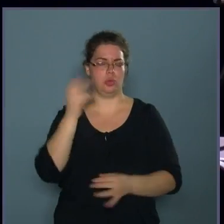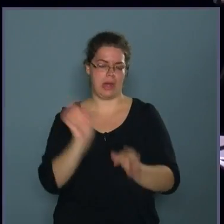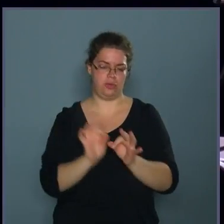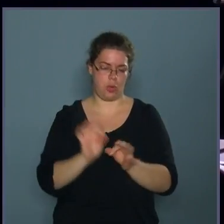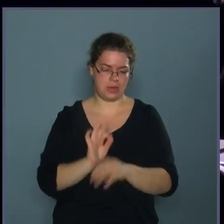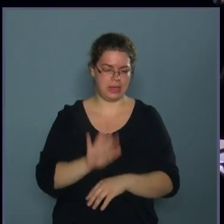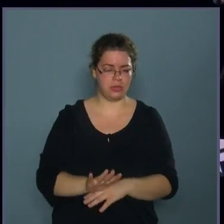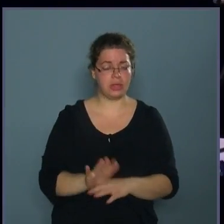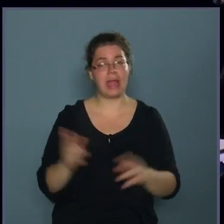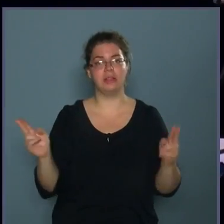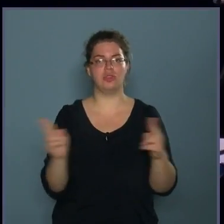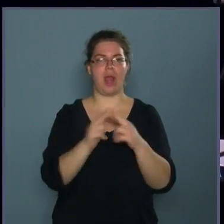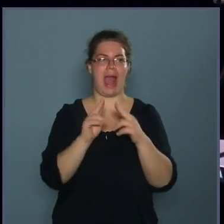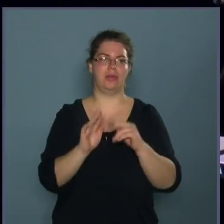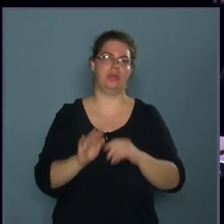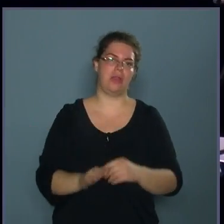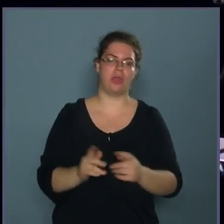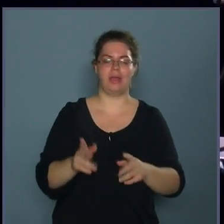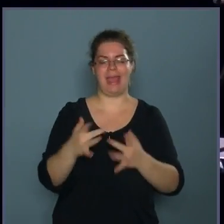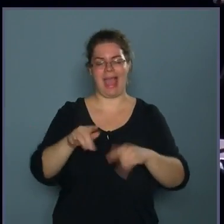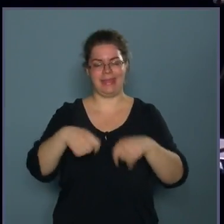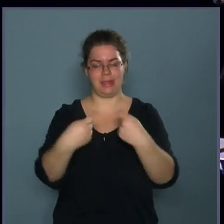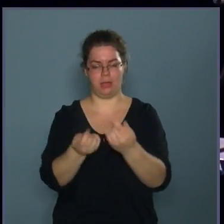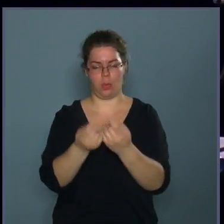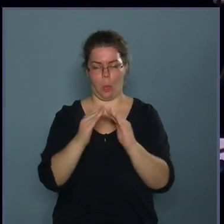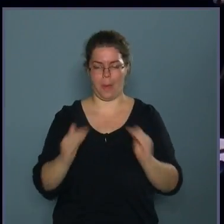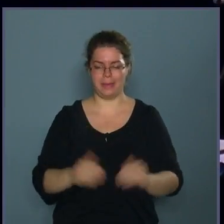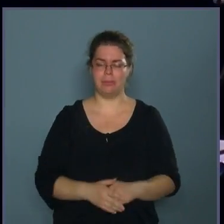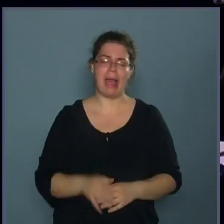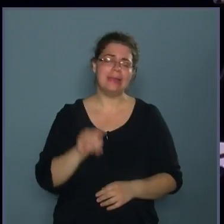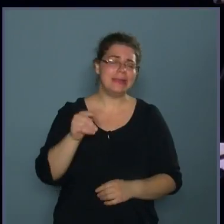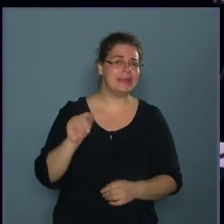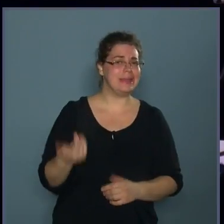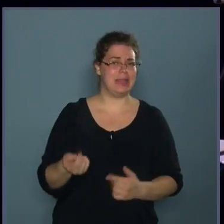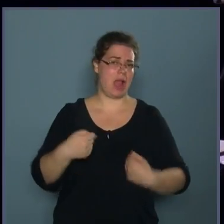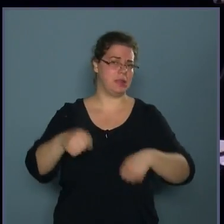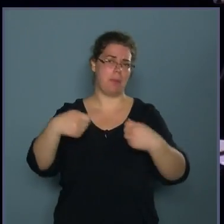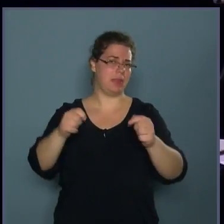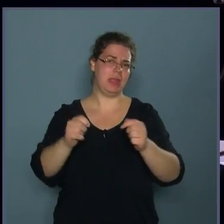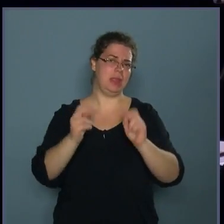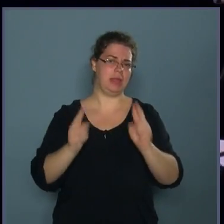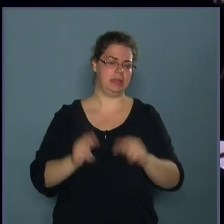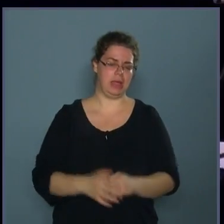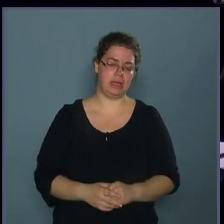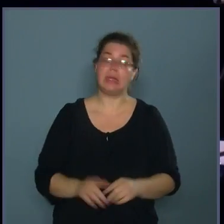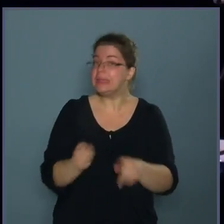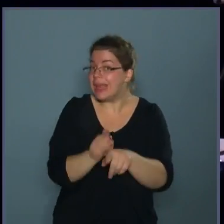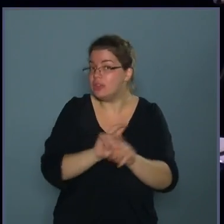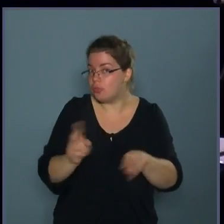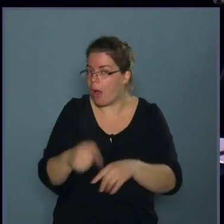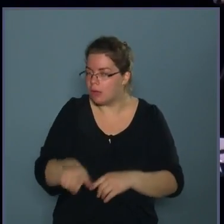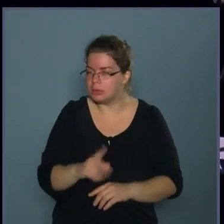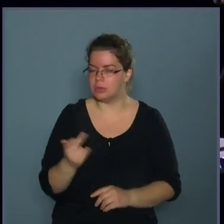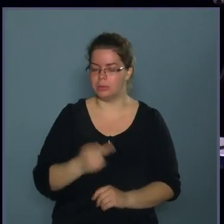történéseknek, találkozásoknak helyt adó épület, ritkán építészeti érték, ilyen is van